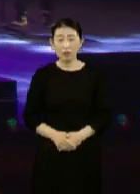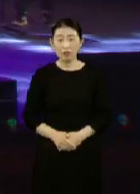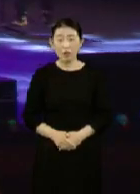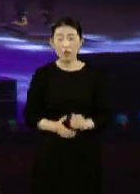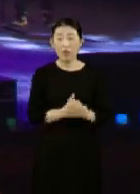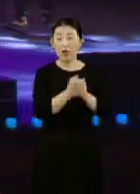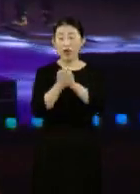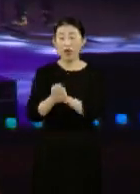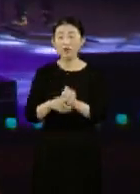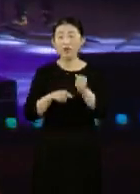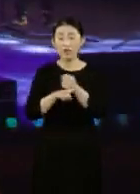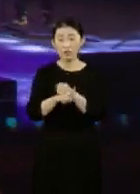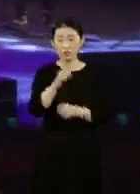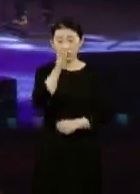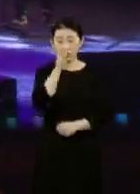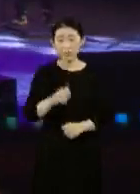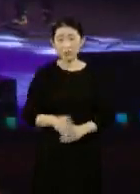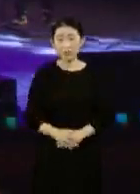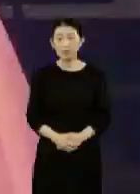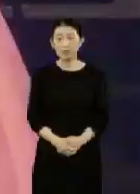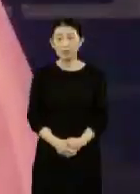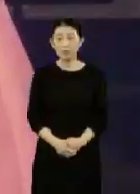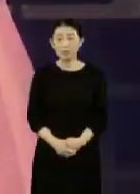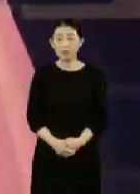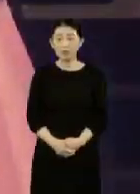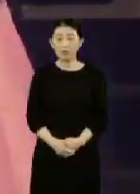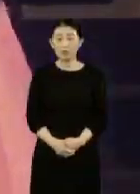넘나드는 화합을 노래하고 있습니다.